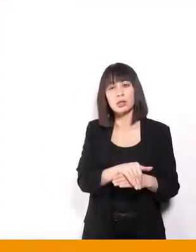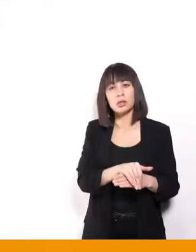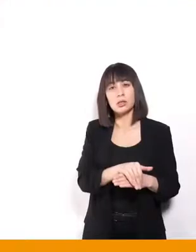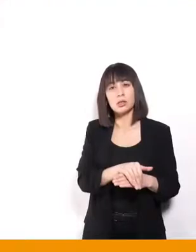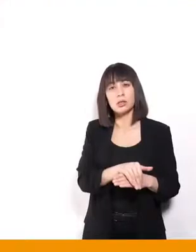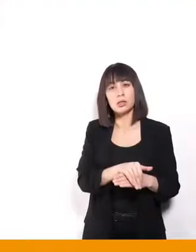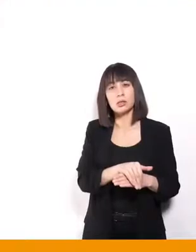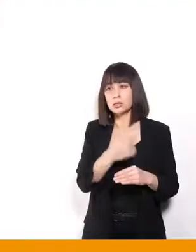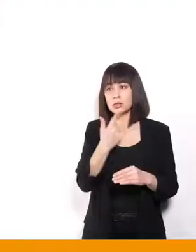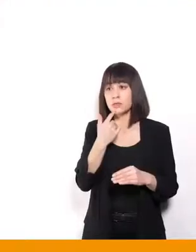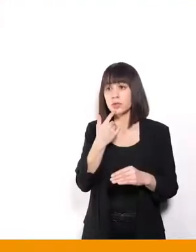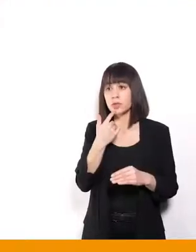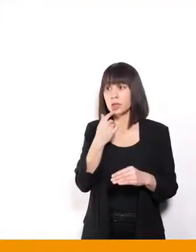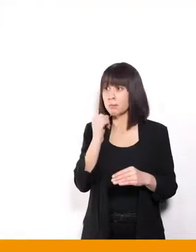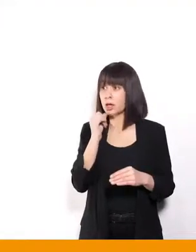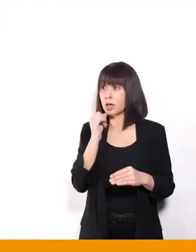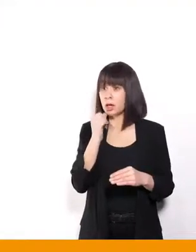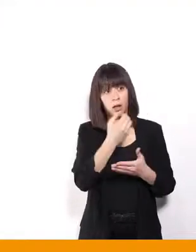d'établissement